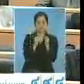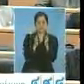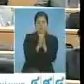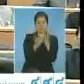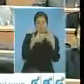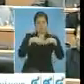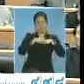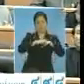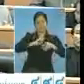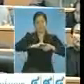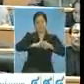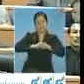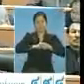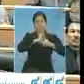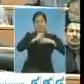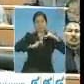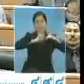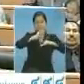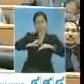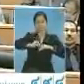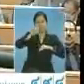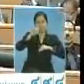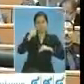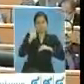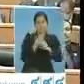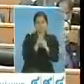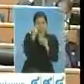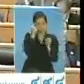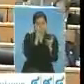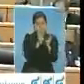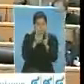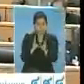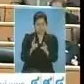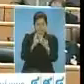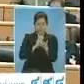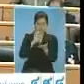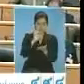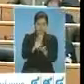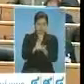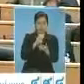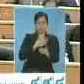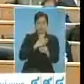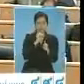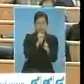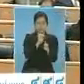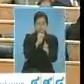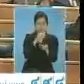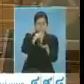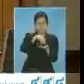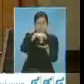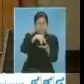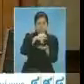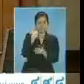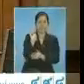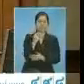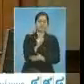พสูงสุดอย่างที่ไม่เคยมีมาก่อนค่ะด้วยแนวคิดในการลงทุนนี้ดิฉันขออนุญาตนำเรียนเสนอในแนวคิดเป็นแต่ละเรื่องดังนี้นะค